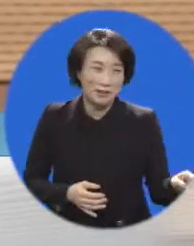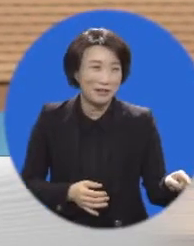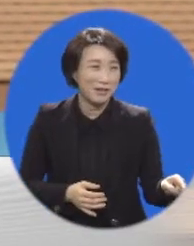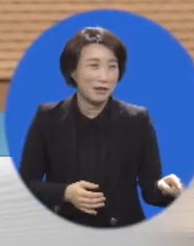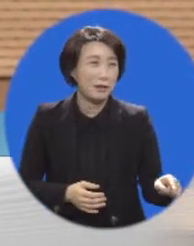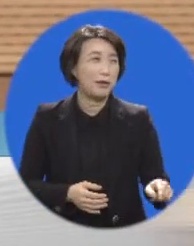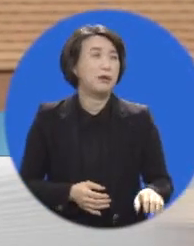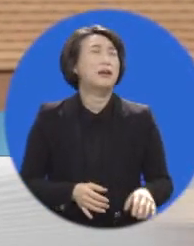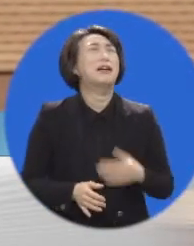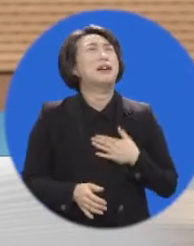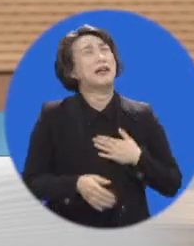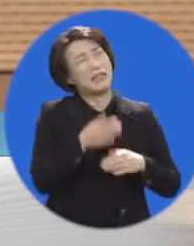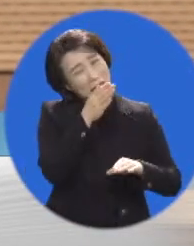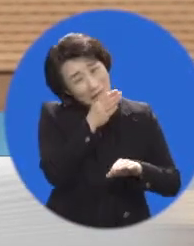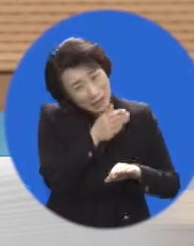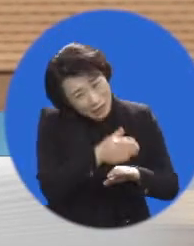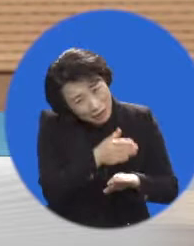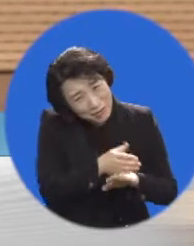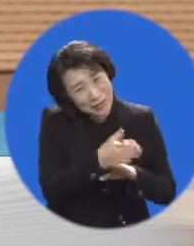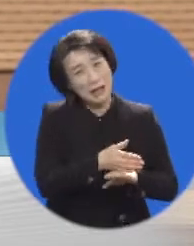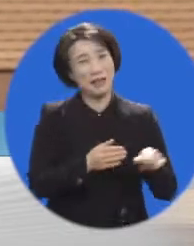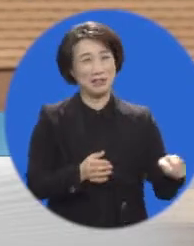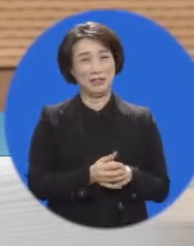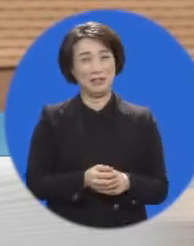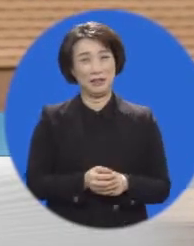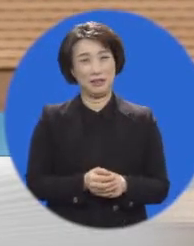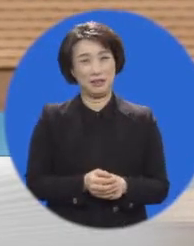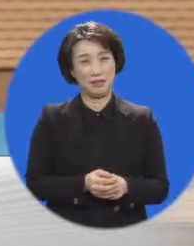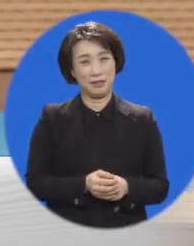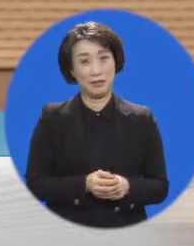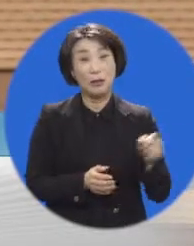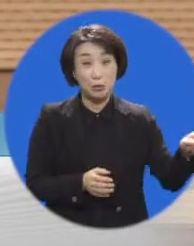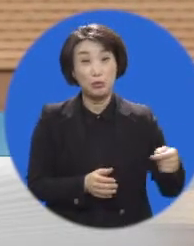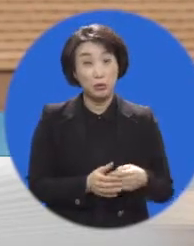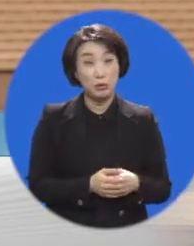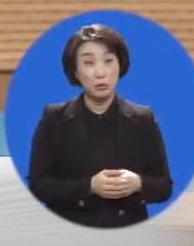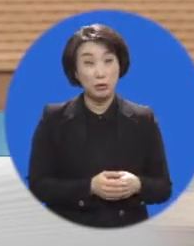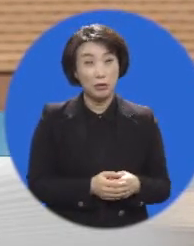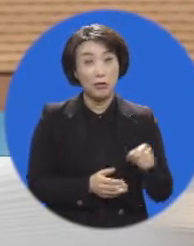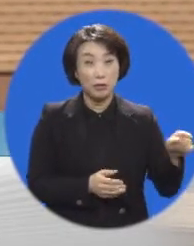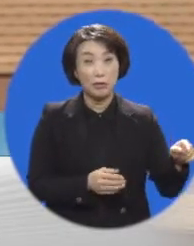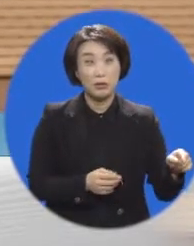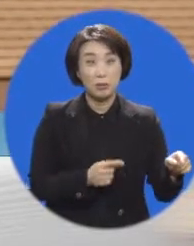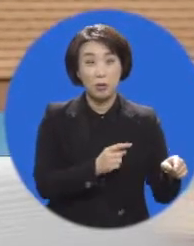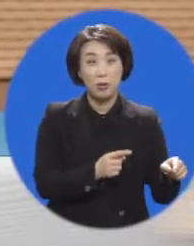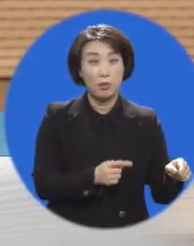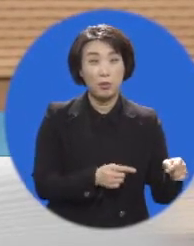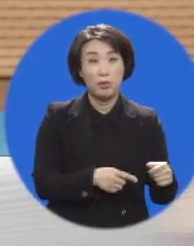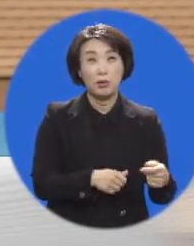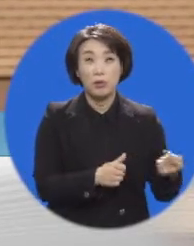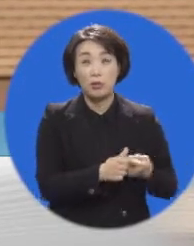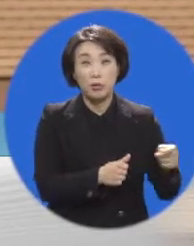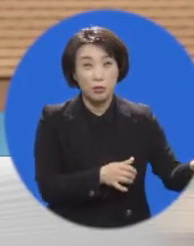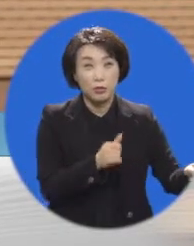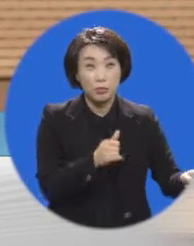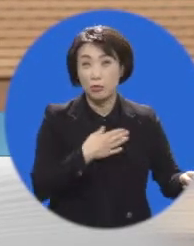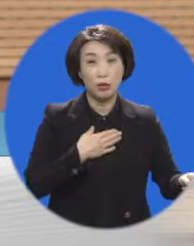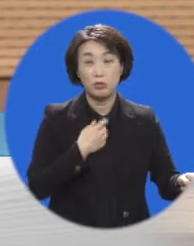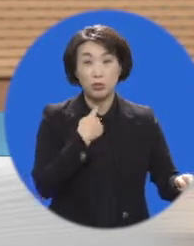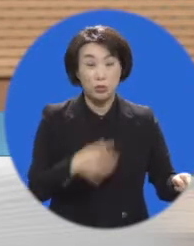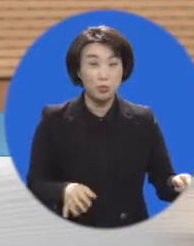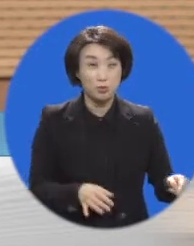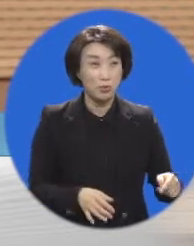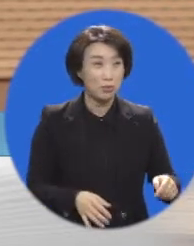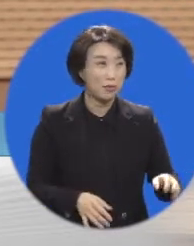너무 감사하잖아요. 근데 그분 얘기는 난 모르는 소리요. 자기 혼자 깼겠지. 나는